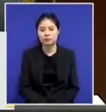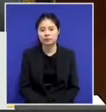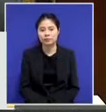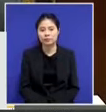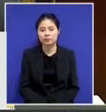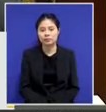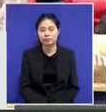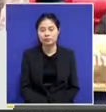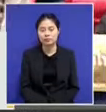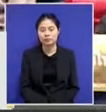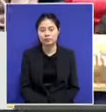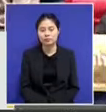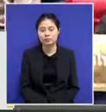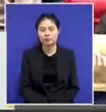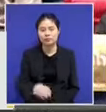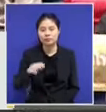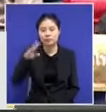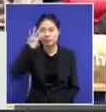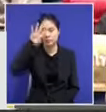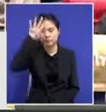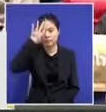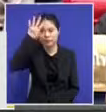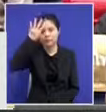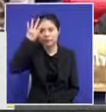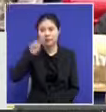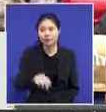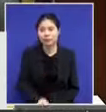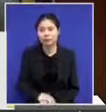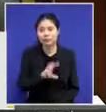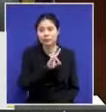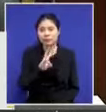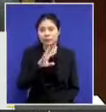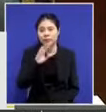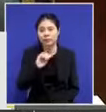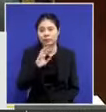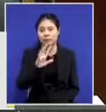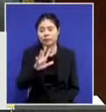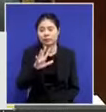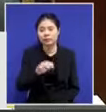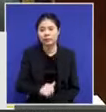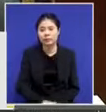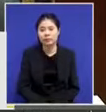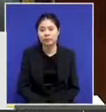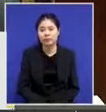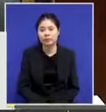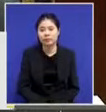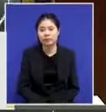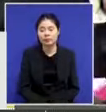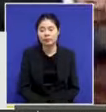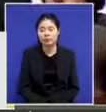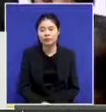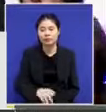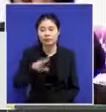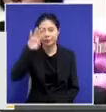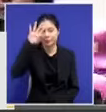อำนาจเจริญ นายธนาธรจึงรุ่งเรืองกิจครับ 745นายเอกธนนัท นายธนาธ